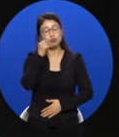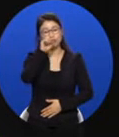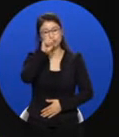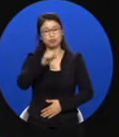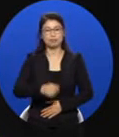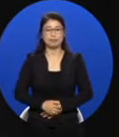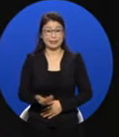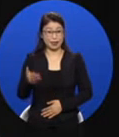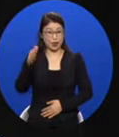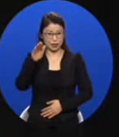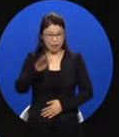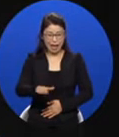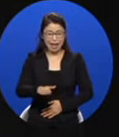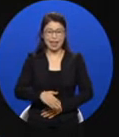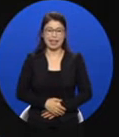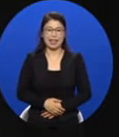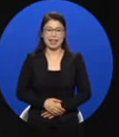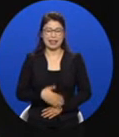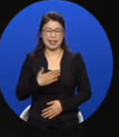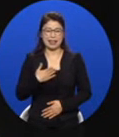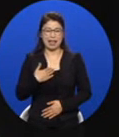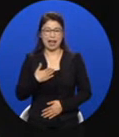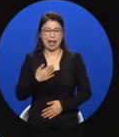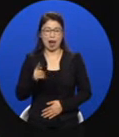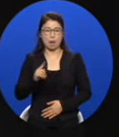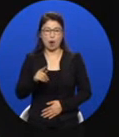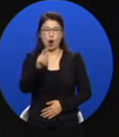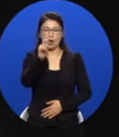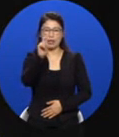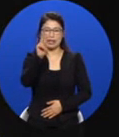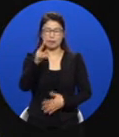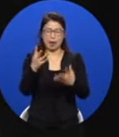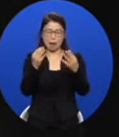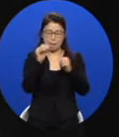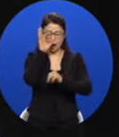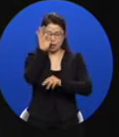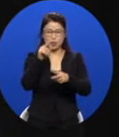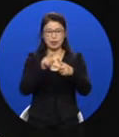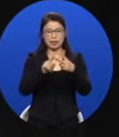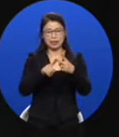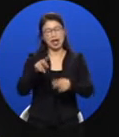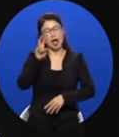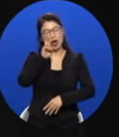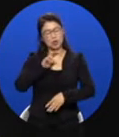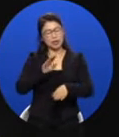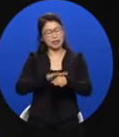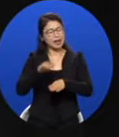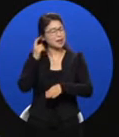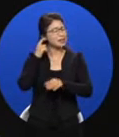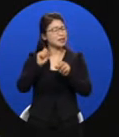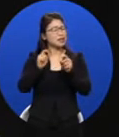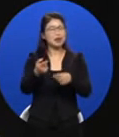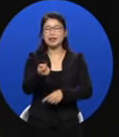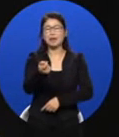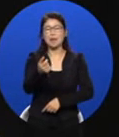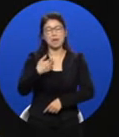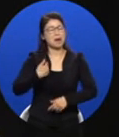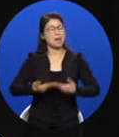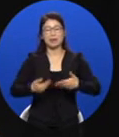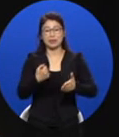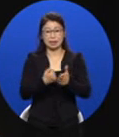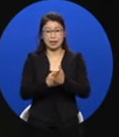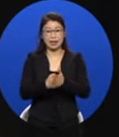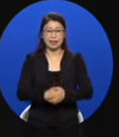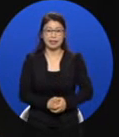있습니다. 그런데 다만 제가 뭐 이제 텔레비전을 많이 본다든지 뭐 노래를 잘 들을 기회는 없습니다. 바쁘다 보니까 그렇게